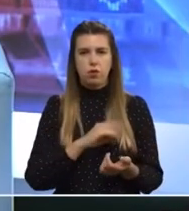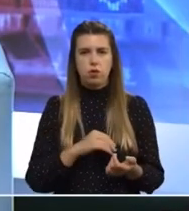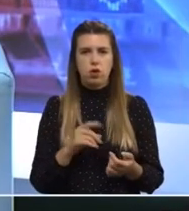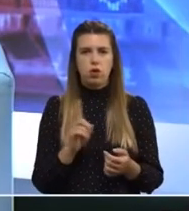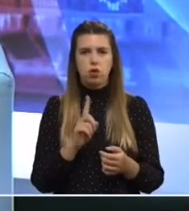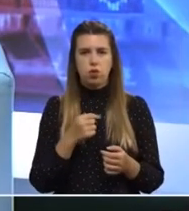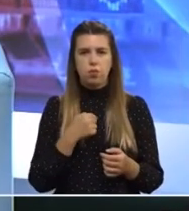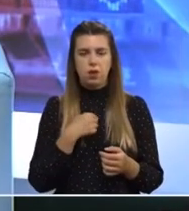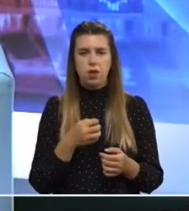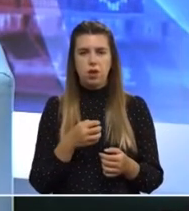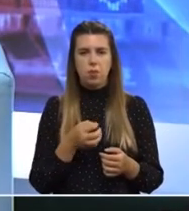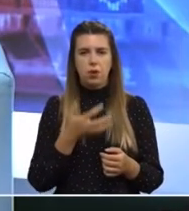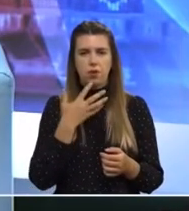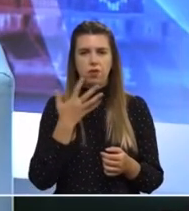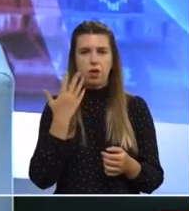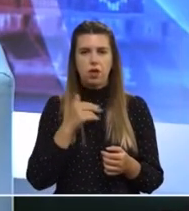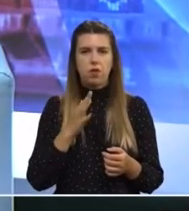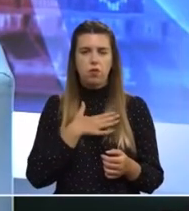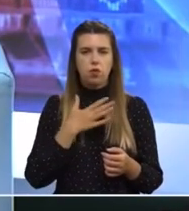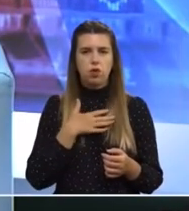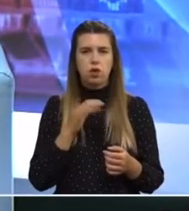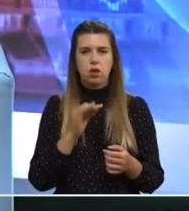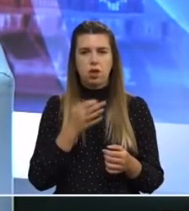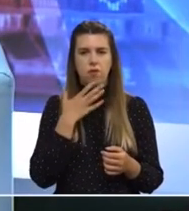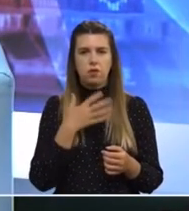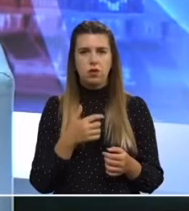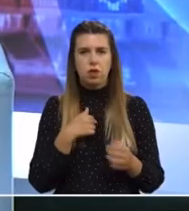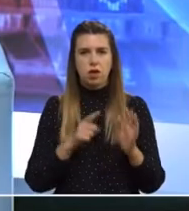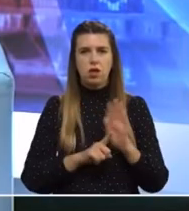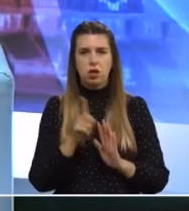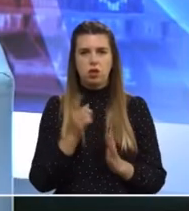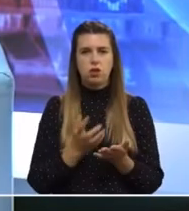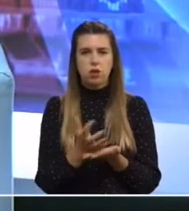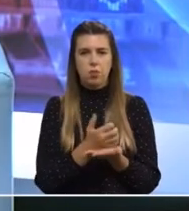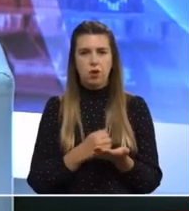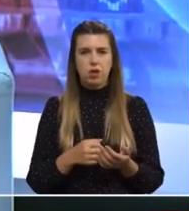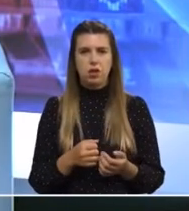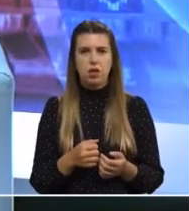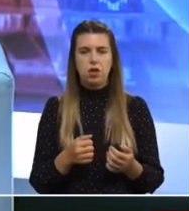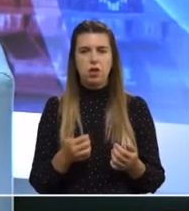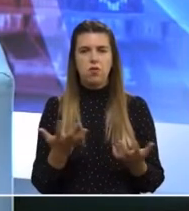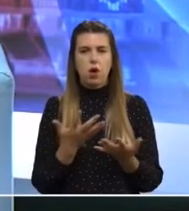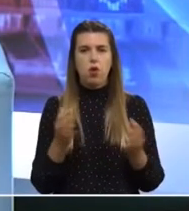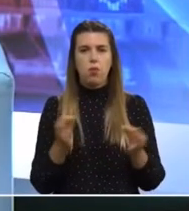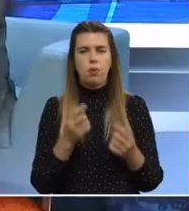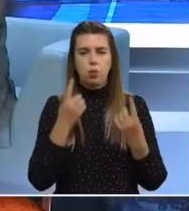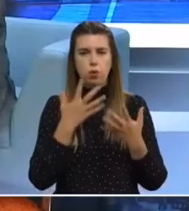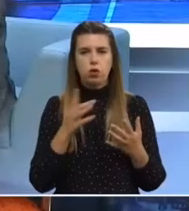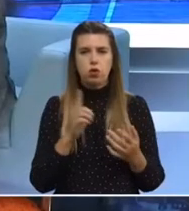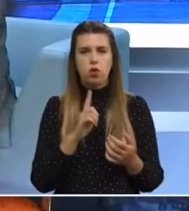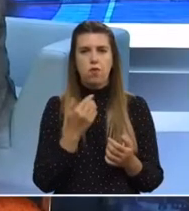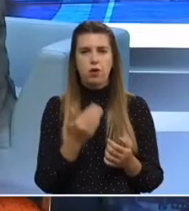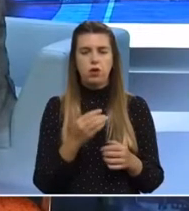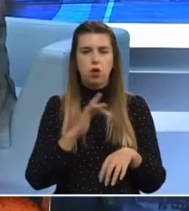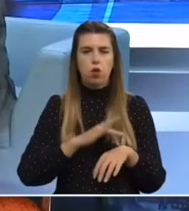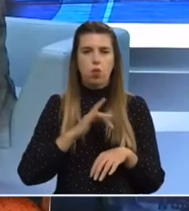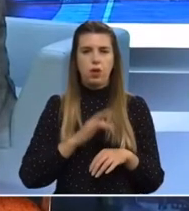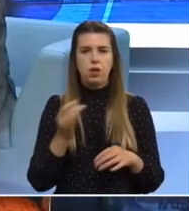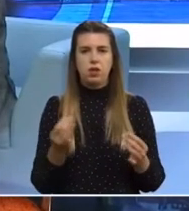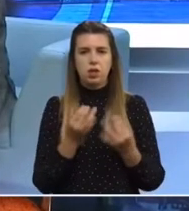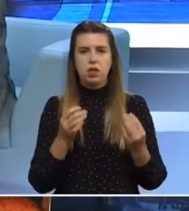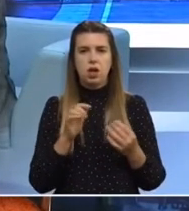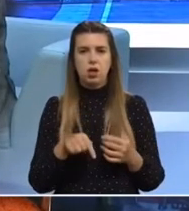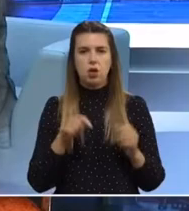всего того, что мне откликалось когда-либо в душе и нравилось. И я начал... А в какой момент вы поняли, что это не просто вот ваше хобби,